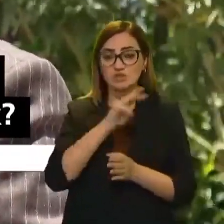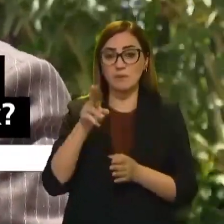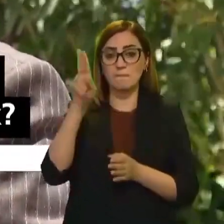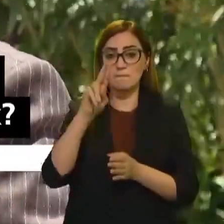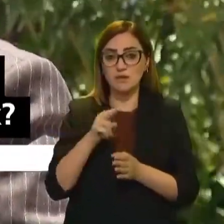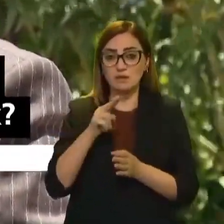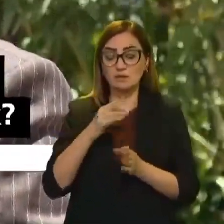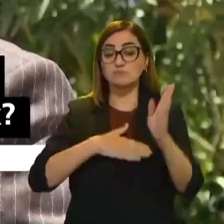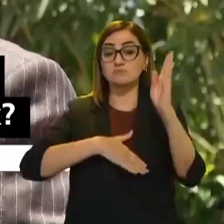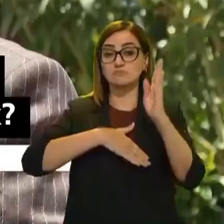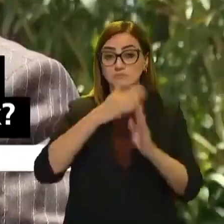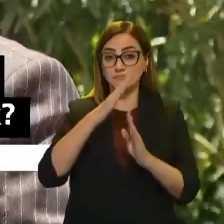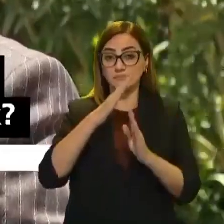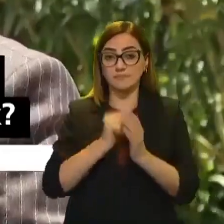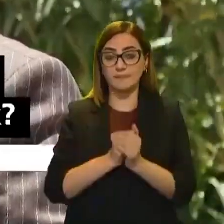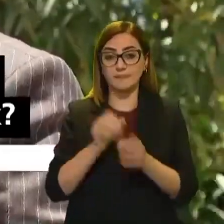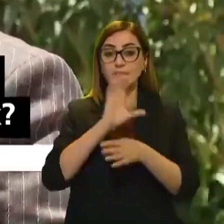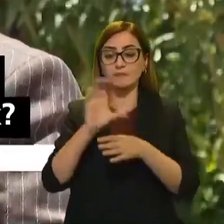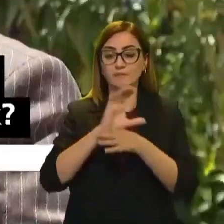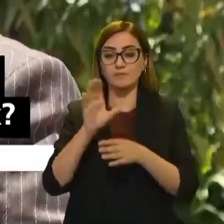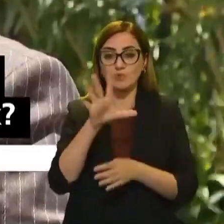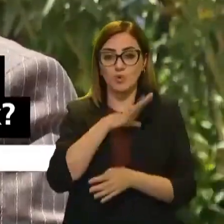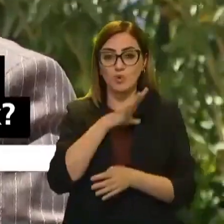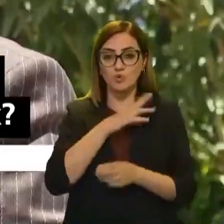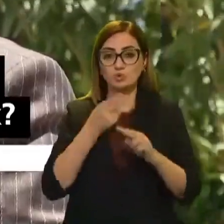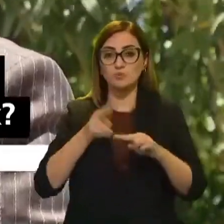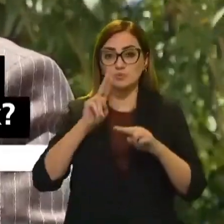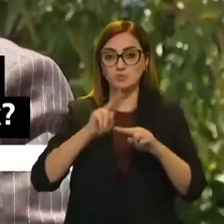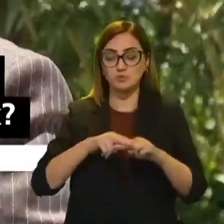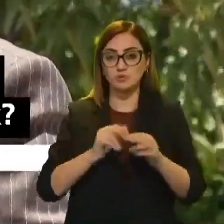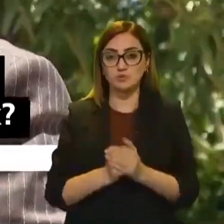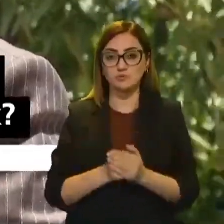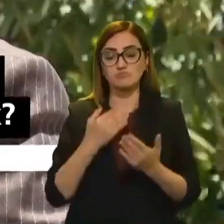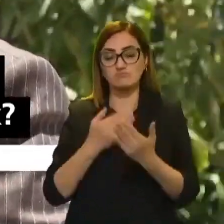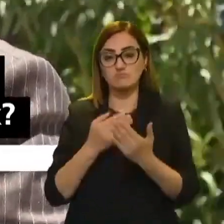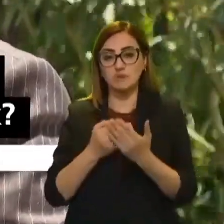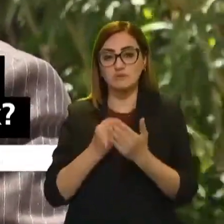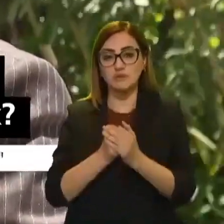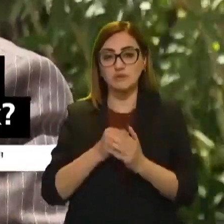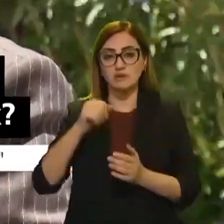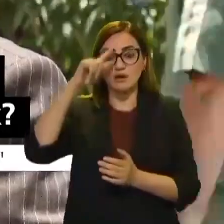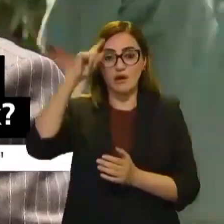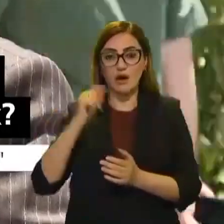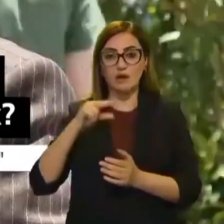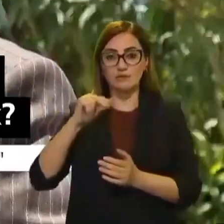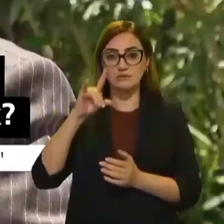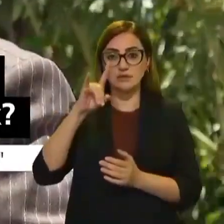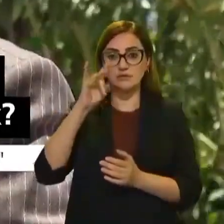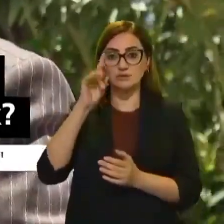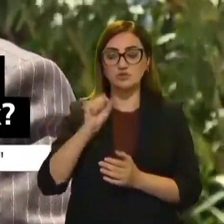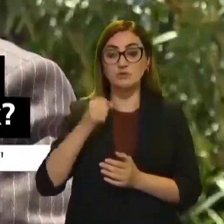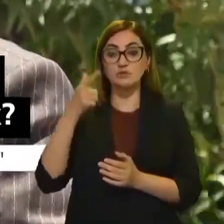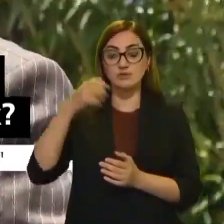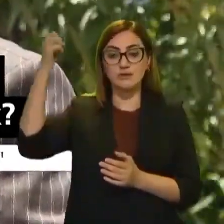bir qədər artığı deməli ixrac edilir. Və bu kontekstdə məsələyə yanaşsaqca Azərçıraq Günəşli yatağında da